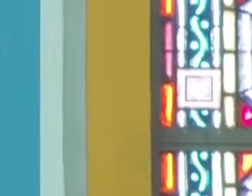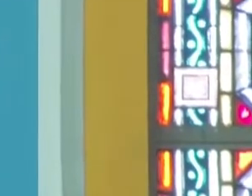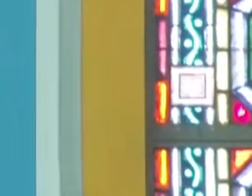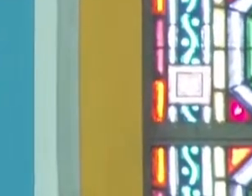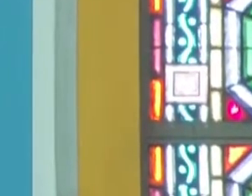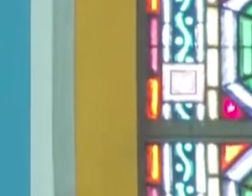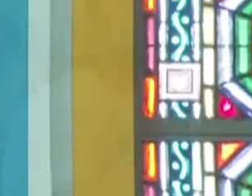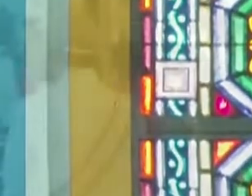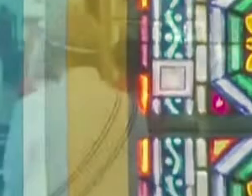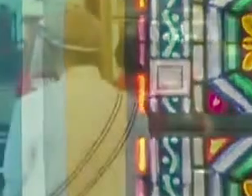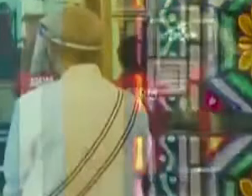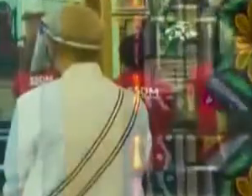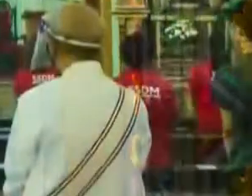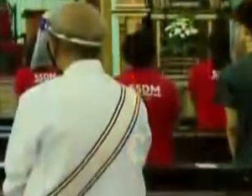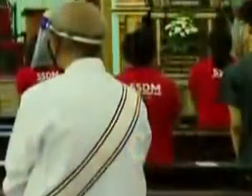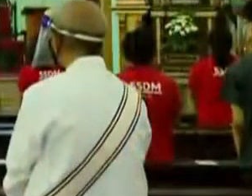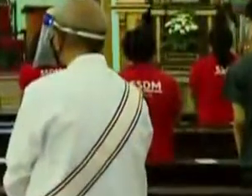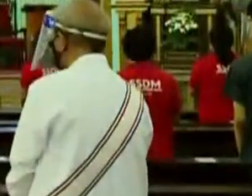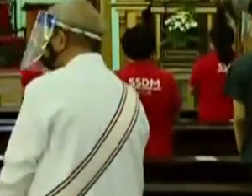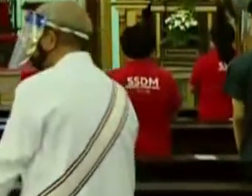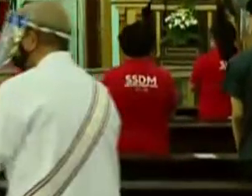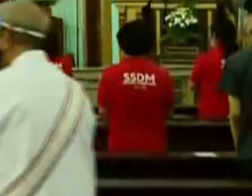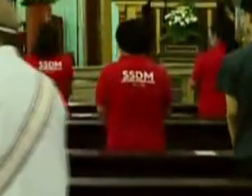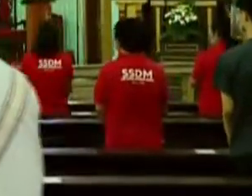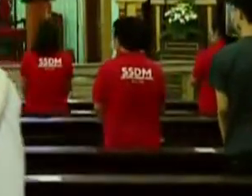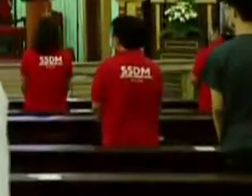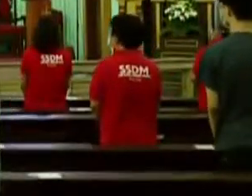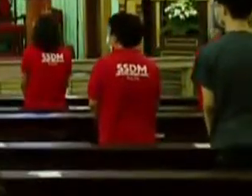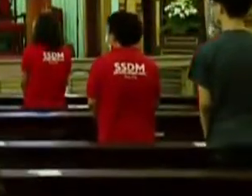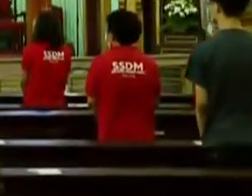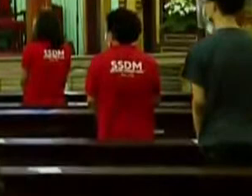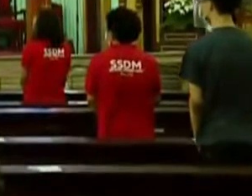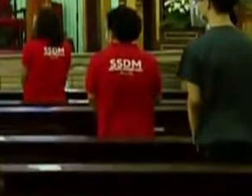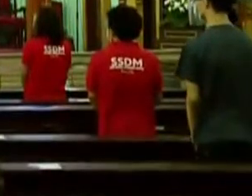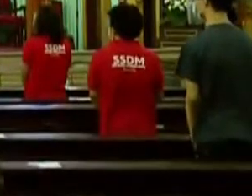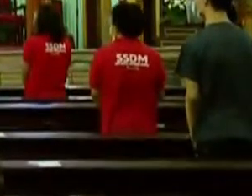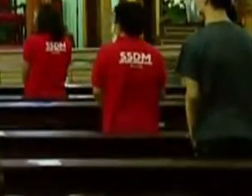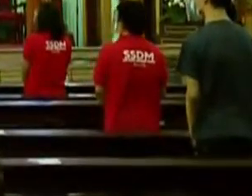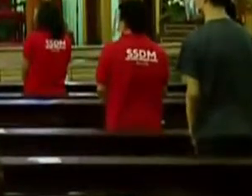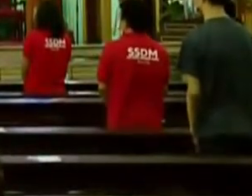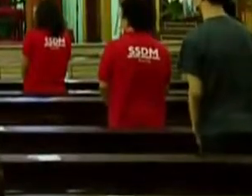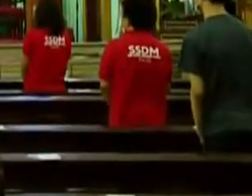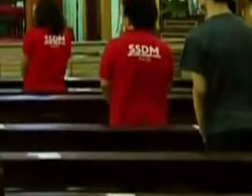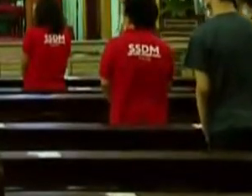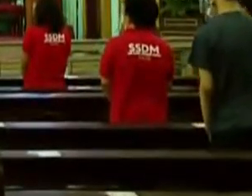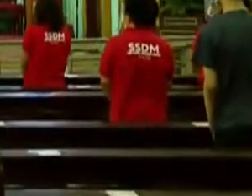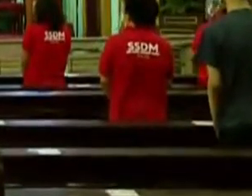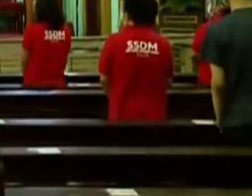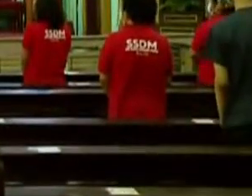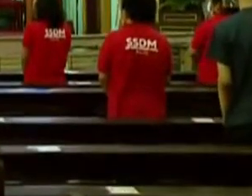ibang dako, hatid ang iyong salita at